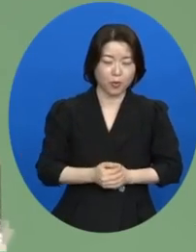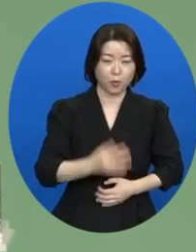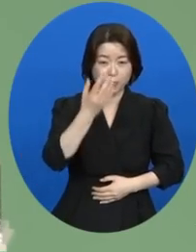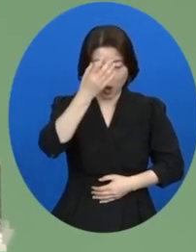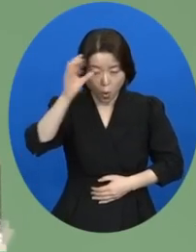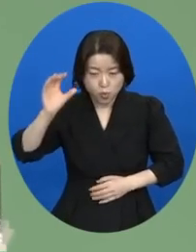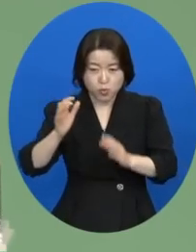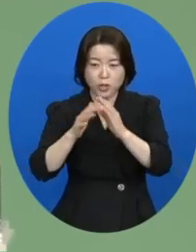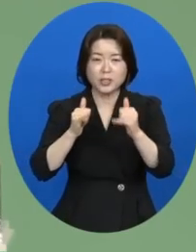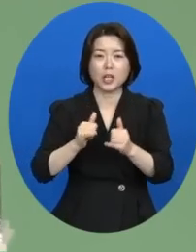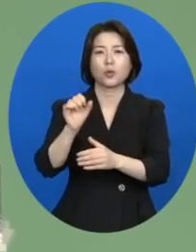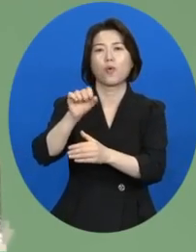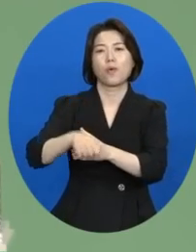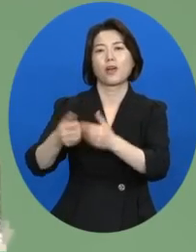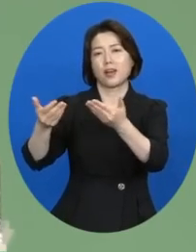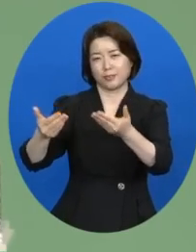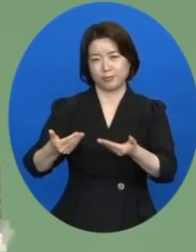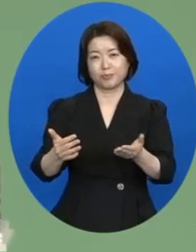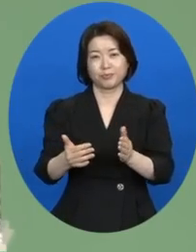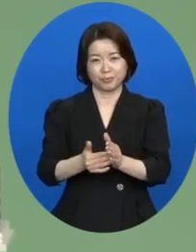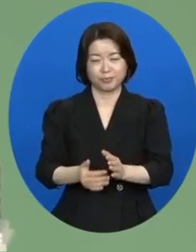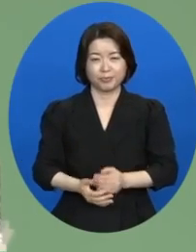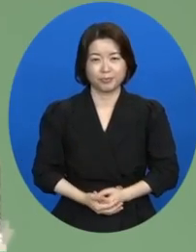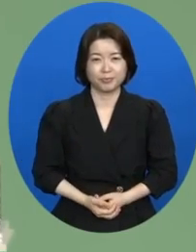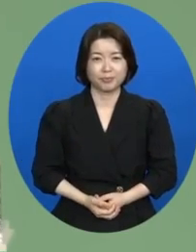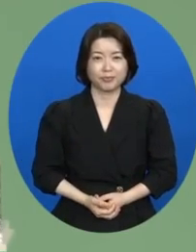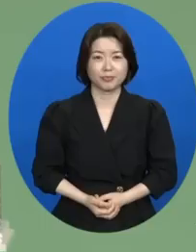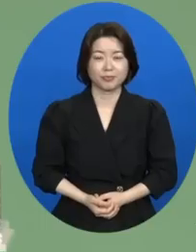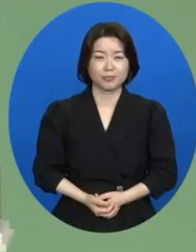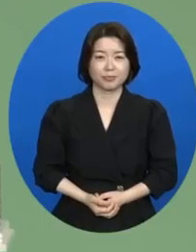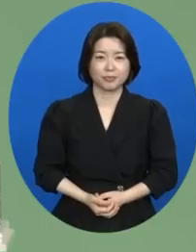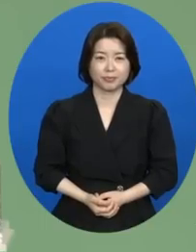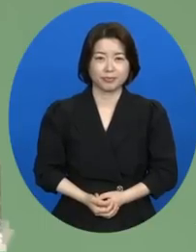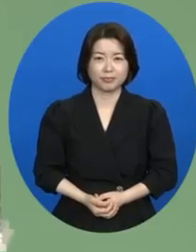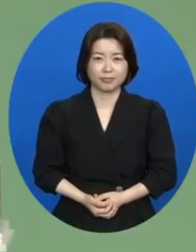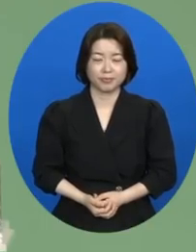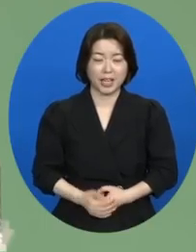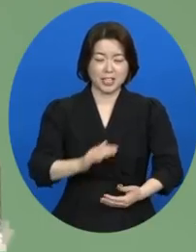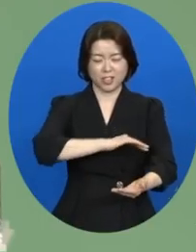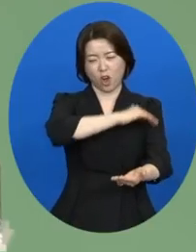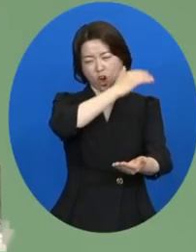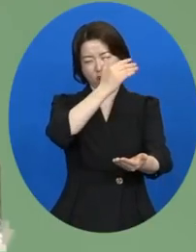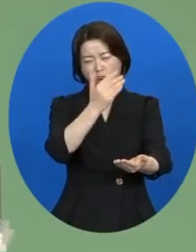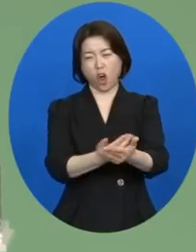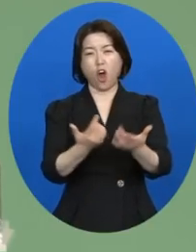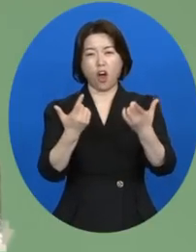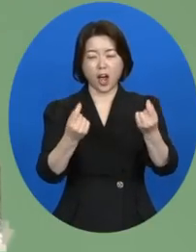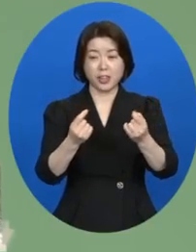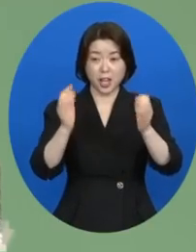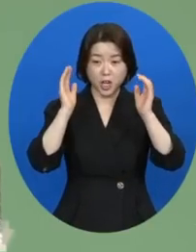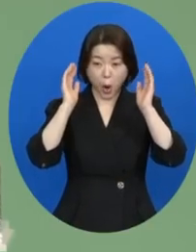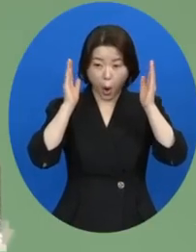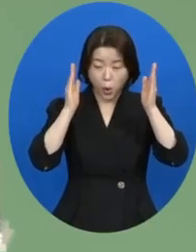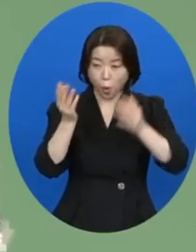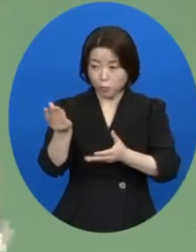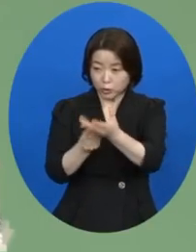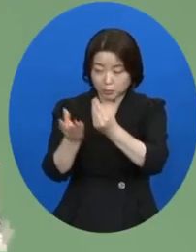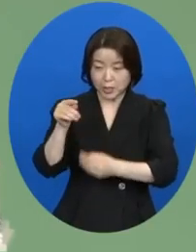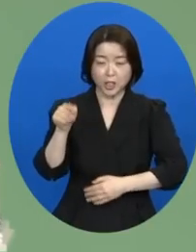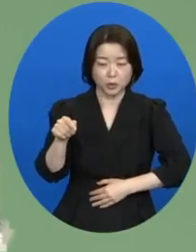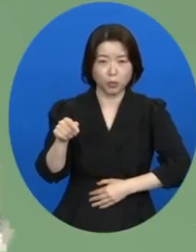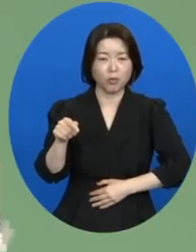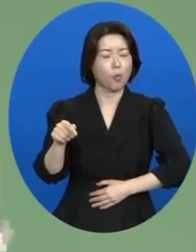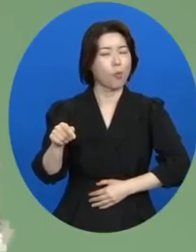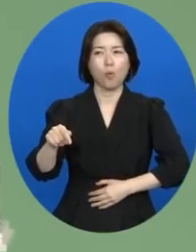후원자들도 붙여주시기 시작했습니다. 산더미 같았던 학교 융자금도